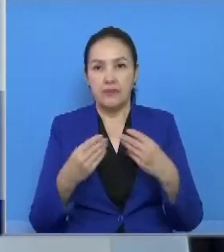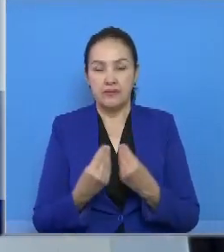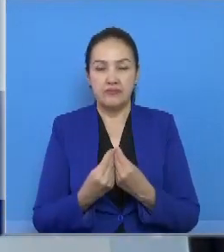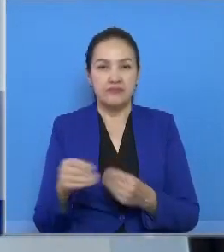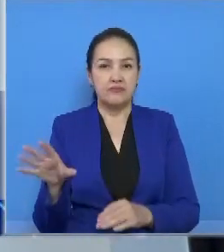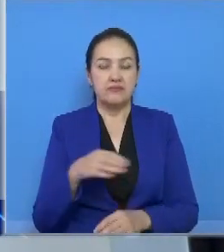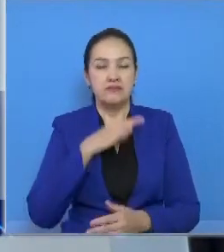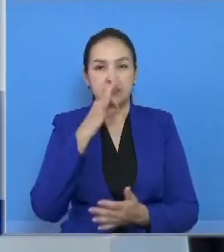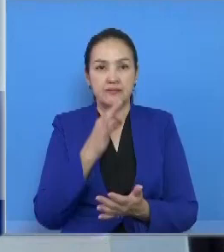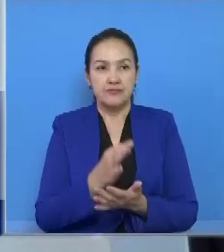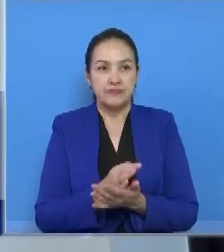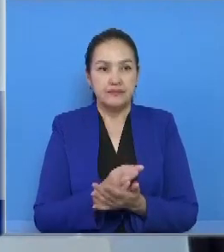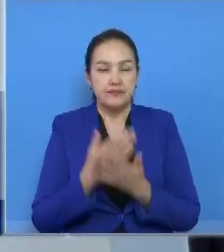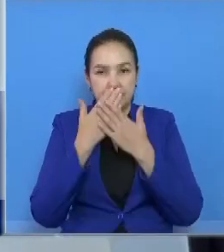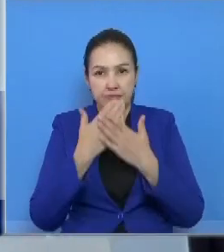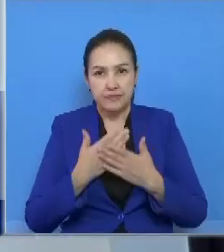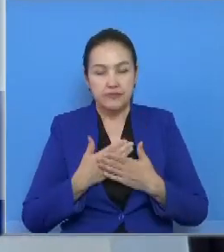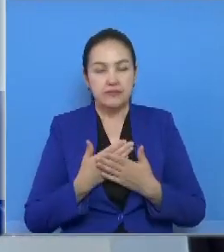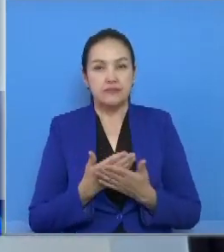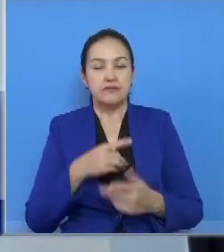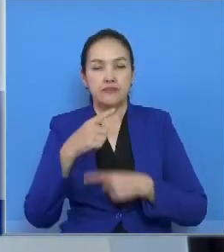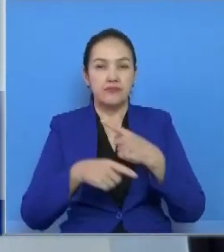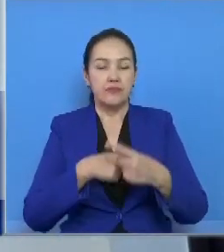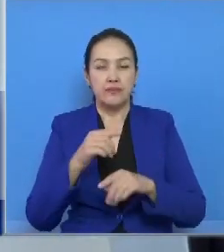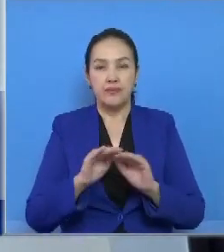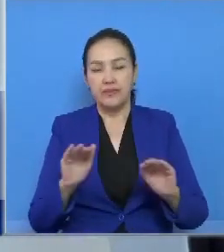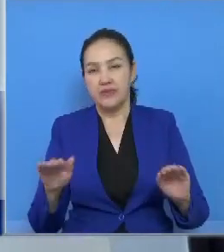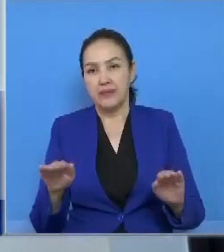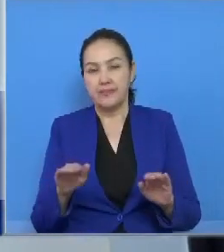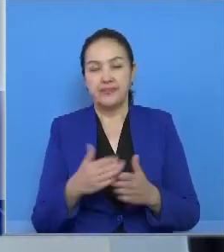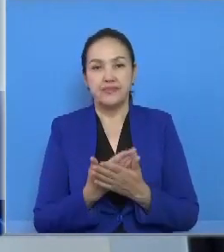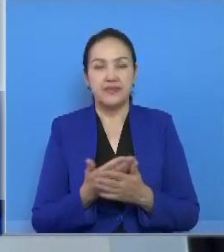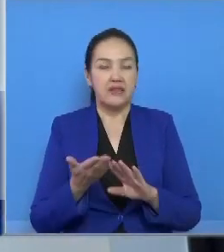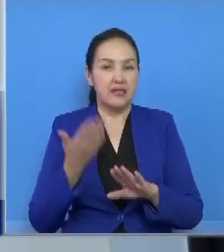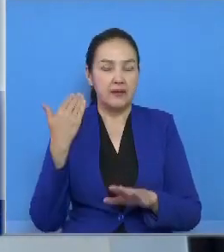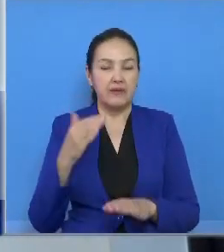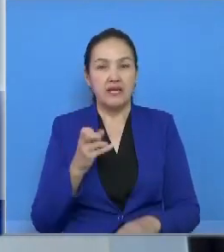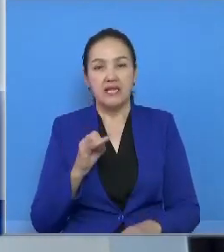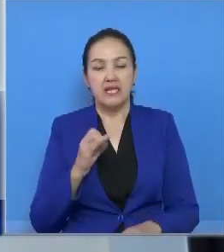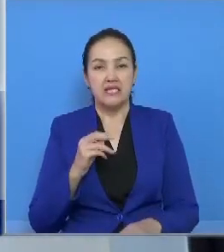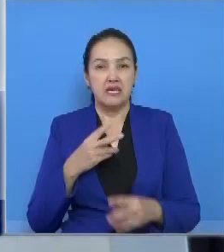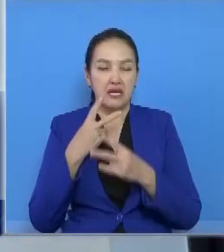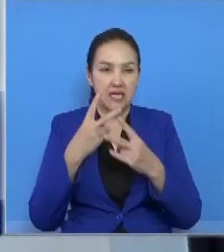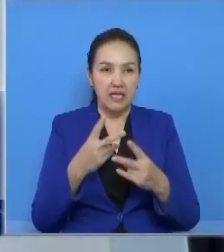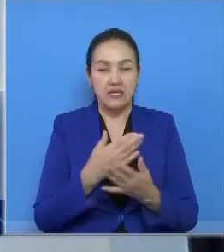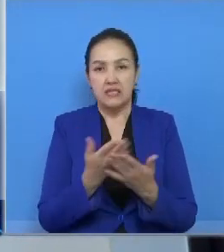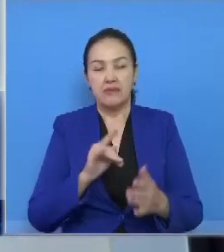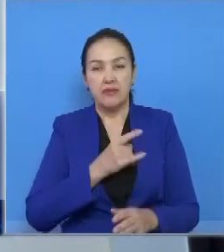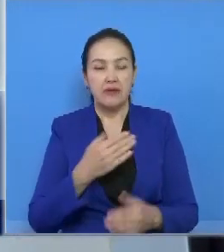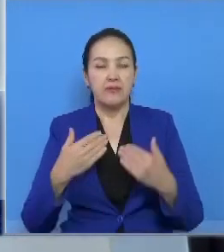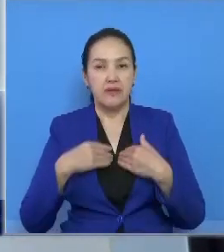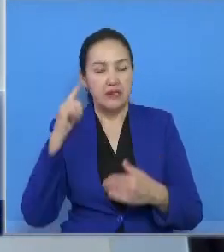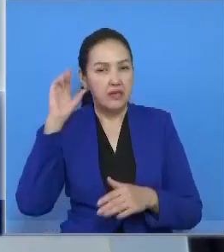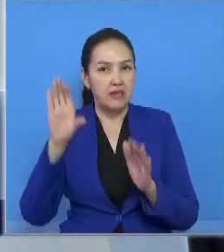отбасының бүкіл жауапкершілігі, сүйіспеншілігі, оның ертең болашақ ұрпағы мәселесіне бұрынғыдай классикалық үлгіде қарап, сен баласың, менің